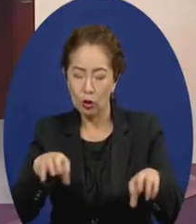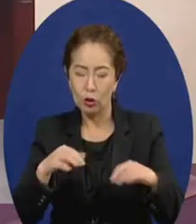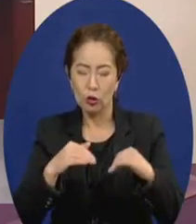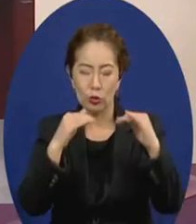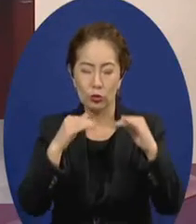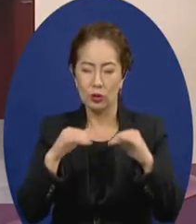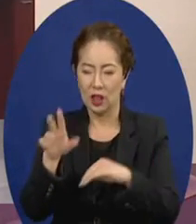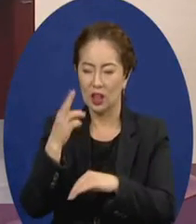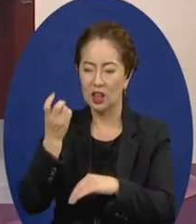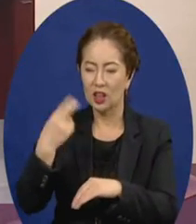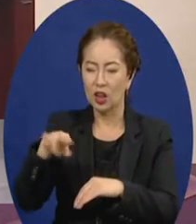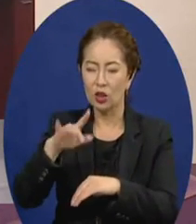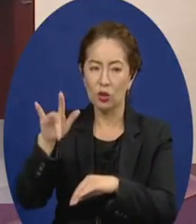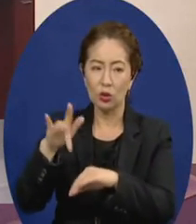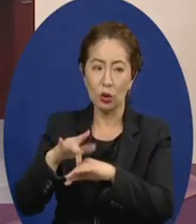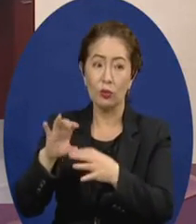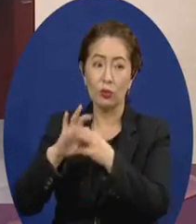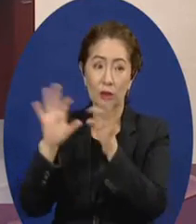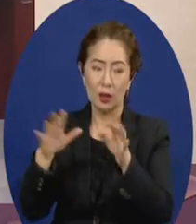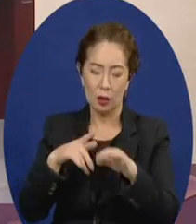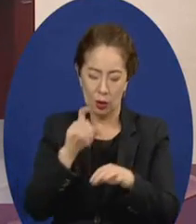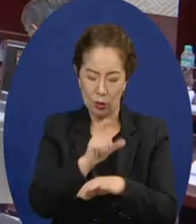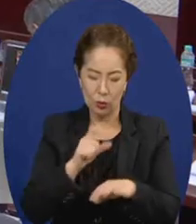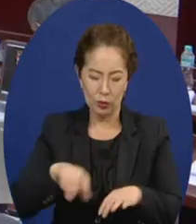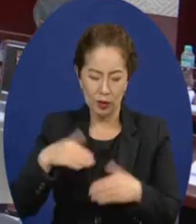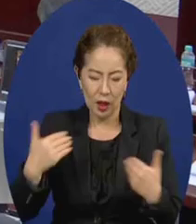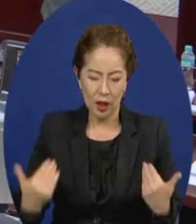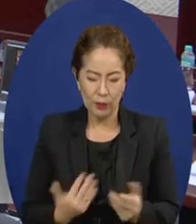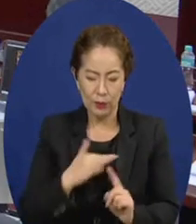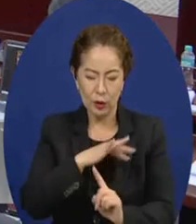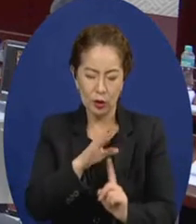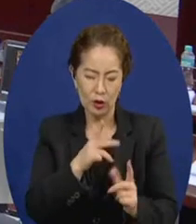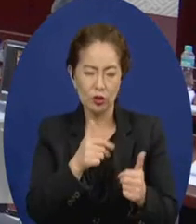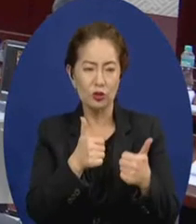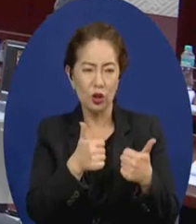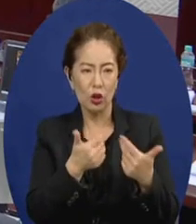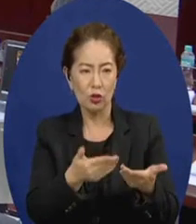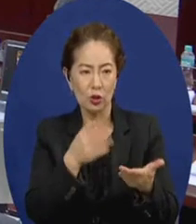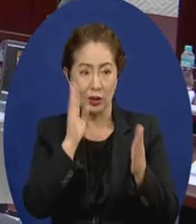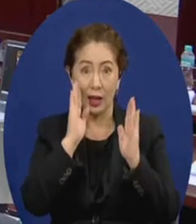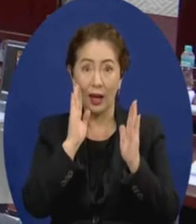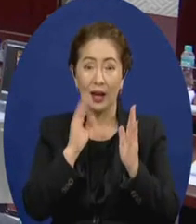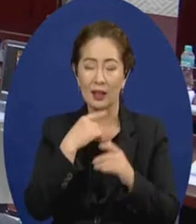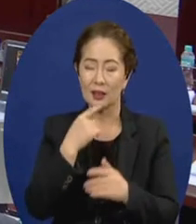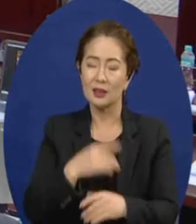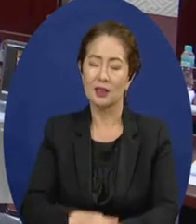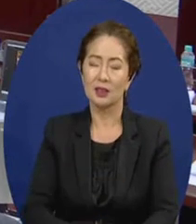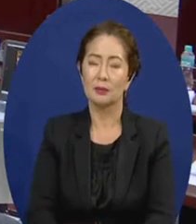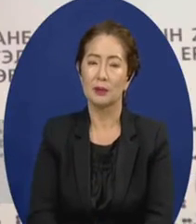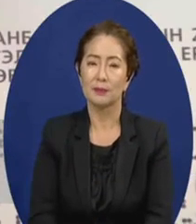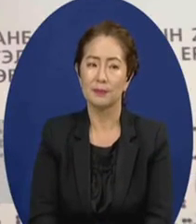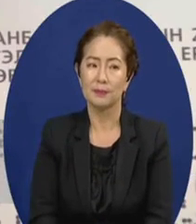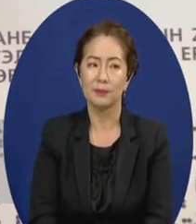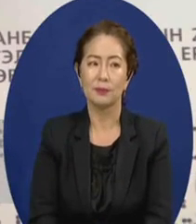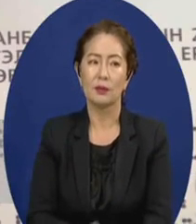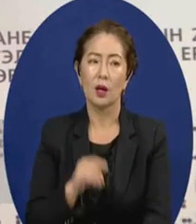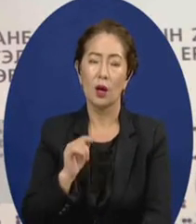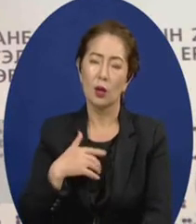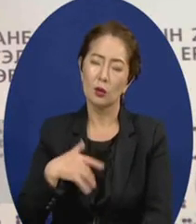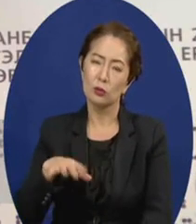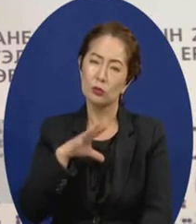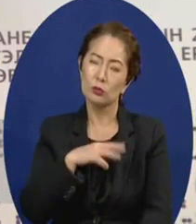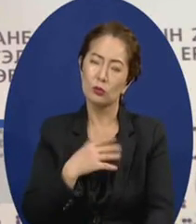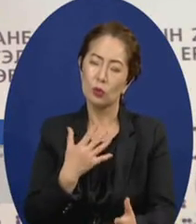Мөн дид төвүүдийг ашиглалтанд оруулж, иргэдийн амьдрах орчныг таатай болгоход онцгой анхаарна гэдгийг хэлсэн юм. Одоогор